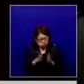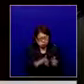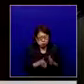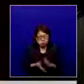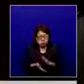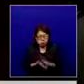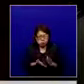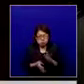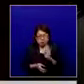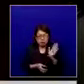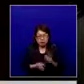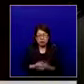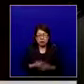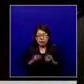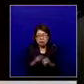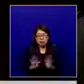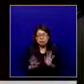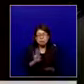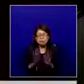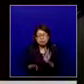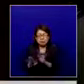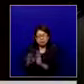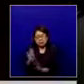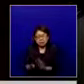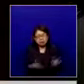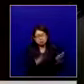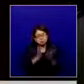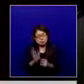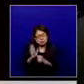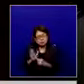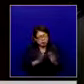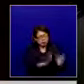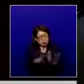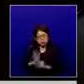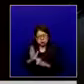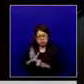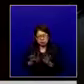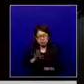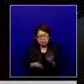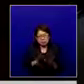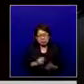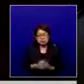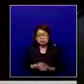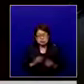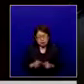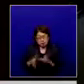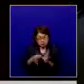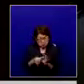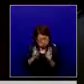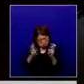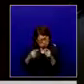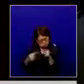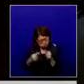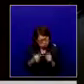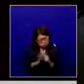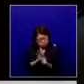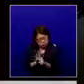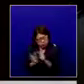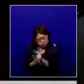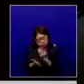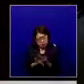ส่วนเรื่องเปรียบเทียบอะไรที่เอามาเปรียบเทียบจากเหตุการณ์ที่เกิดขึ้น ถ้ายังอยู่ในประเด็นของพระราชกำหนดก็อนุญาต